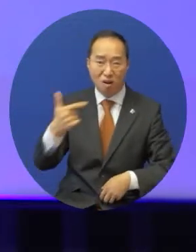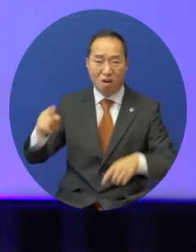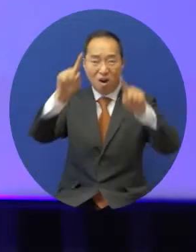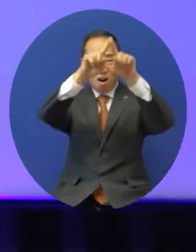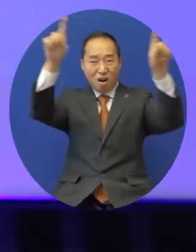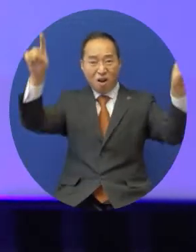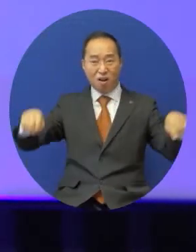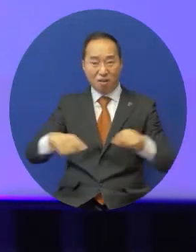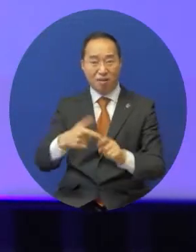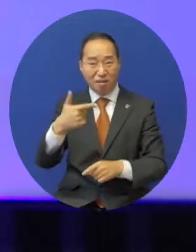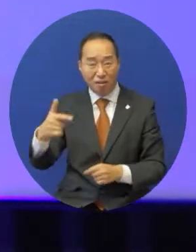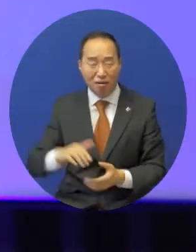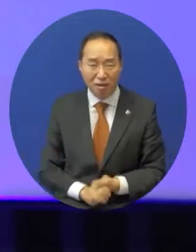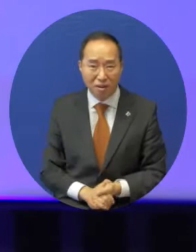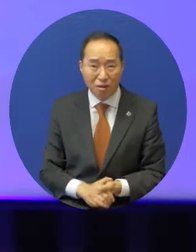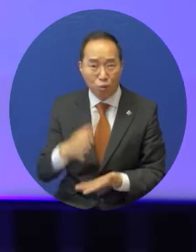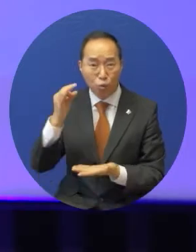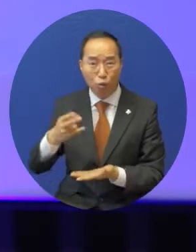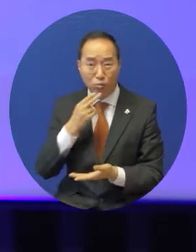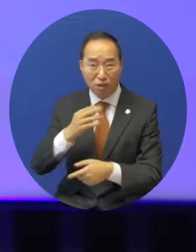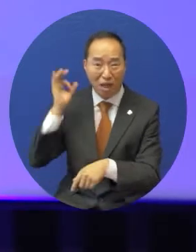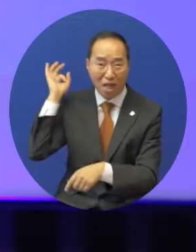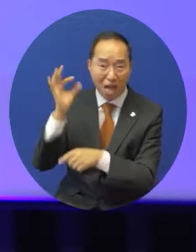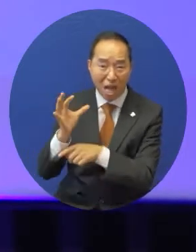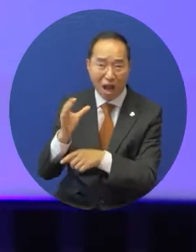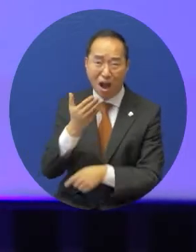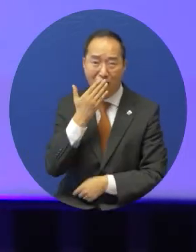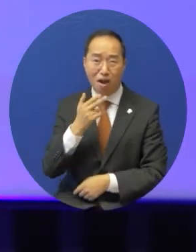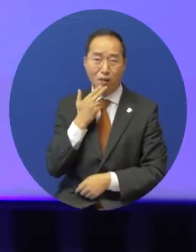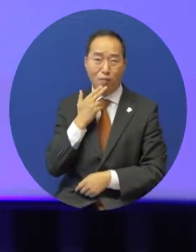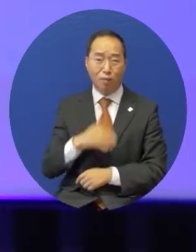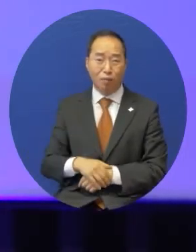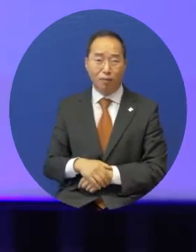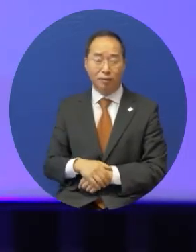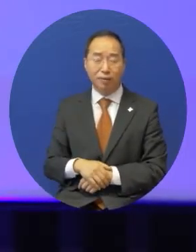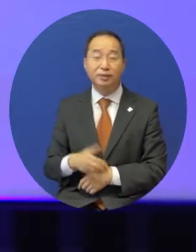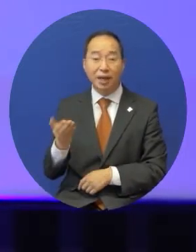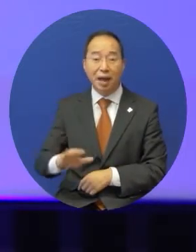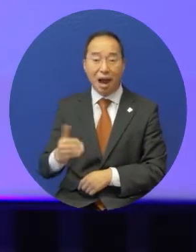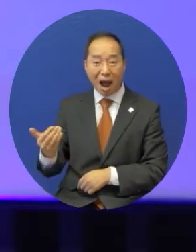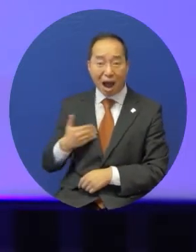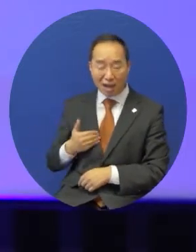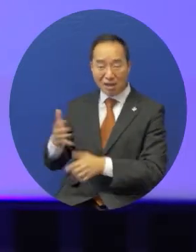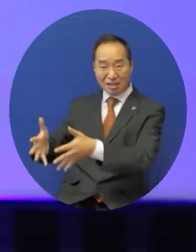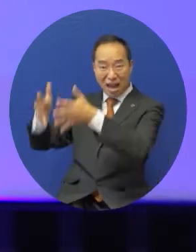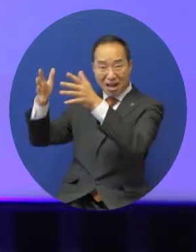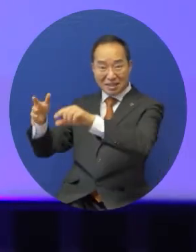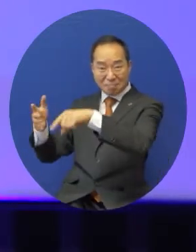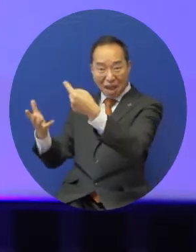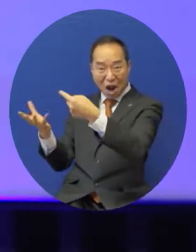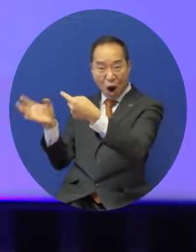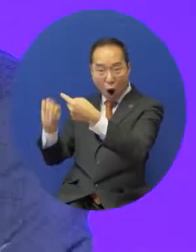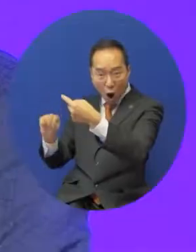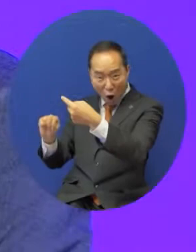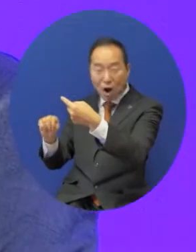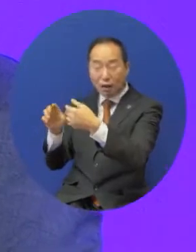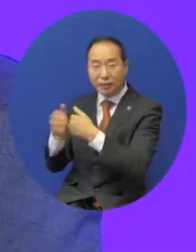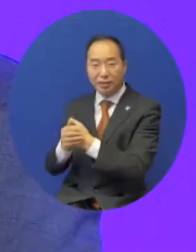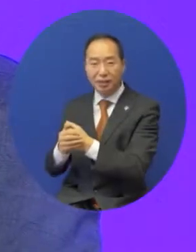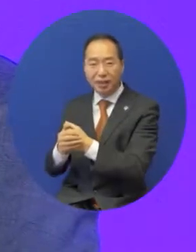우리 당연히 돈이 없어서 그걸 살 수가 없죠. 근데 아까 그